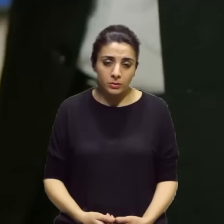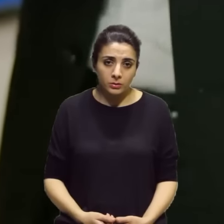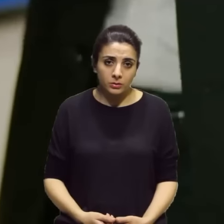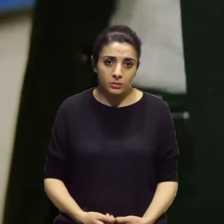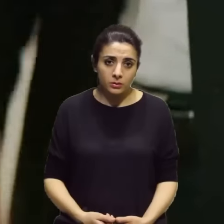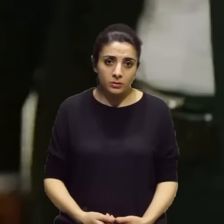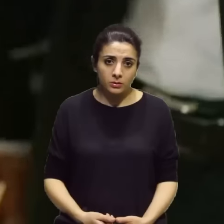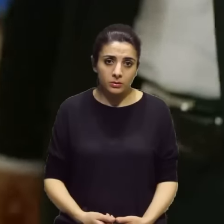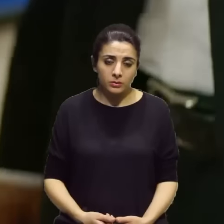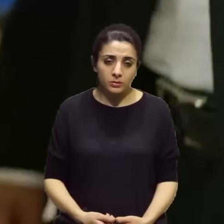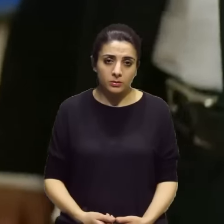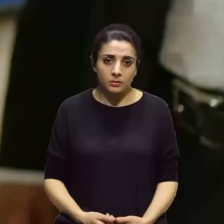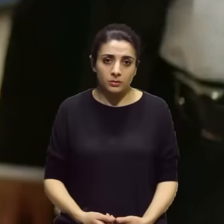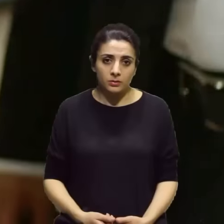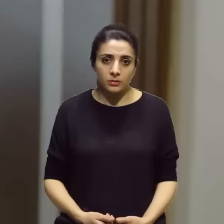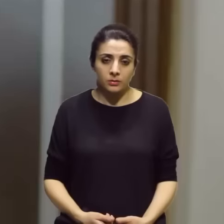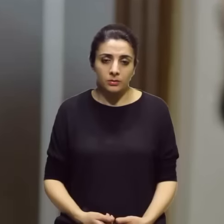Reyhan aldı elinden.